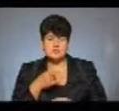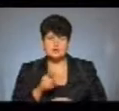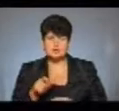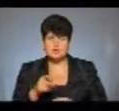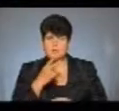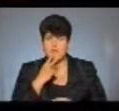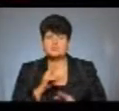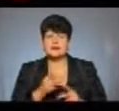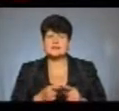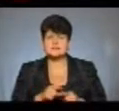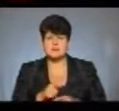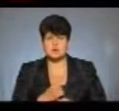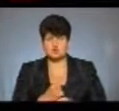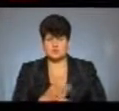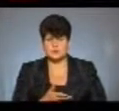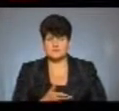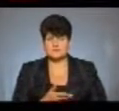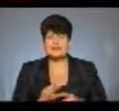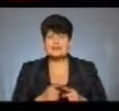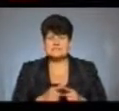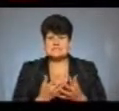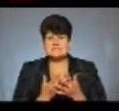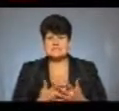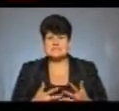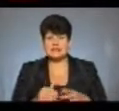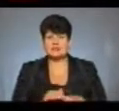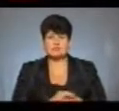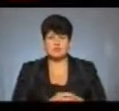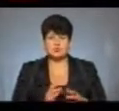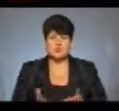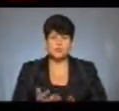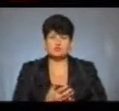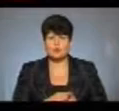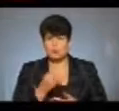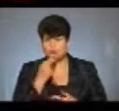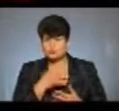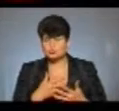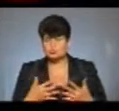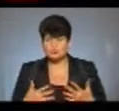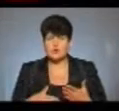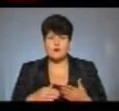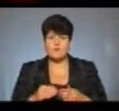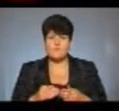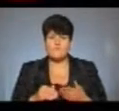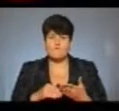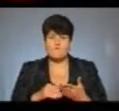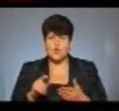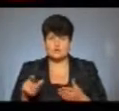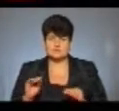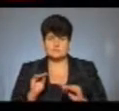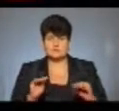бачили, як це працює. Ось такі сітки для благодійного збору продуктів волонтери розставили уже у